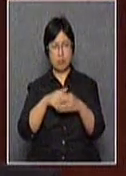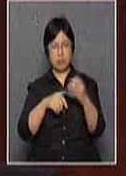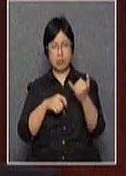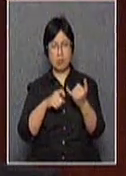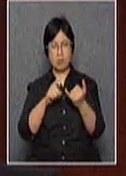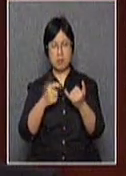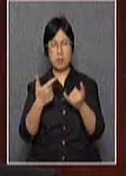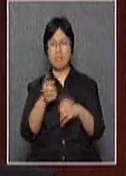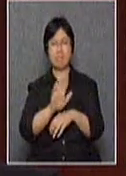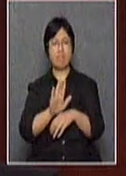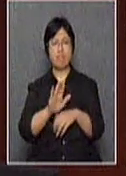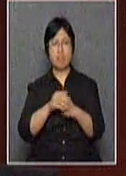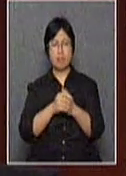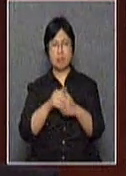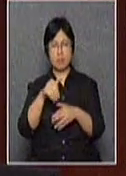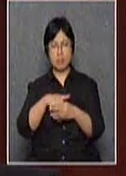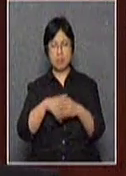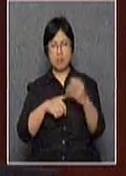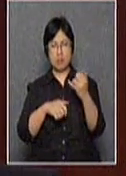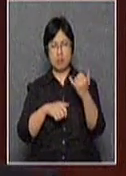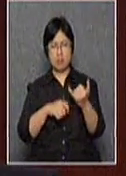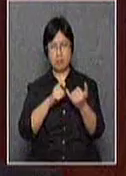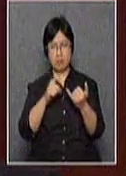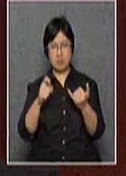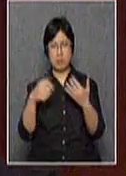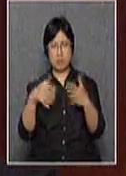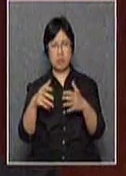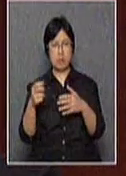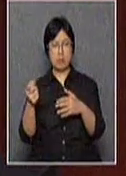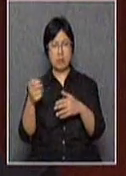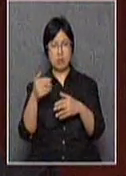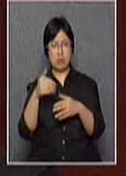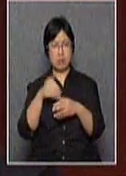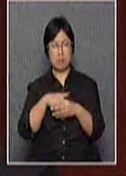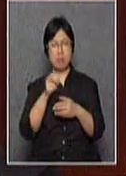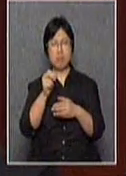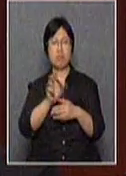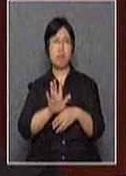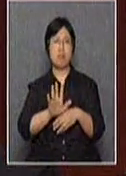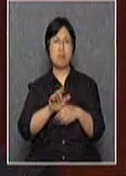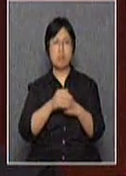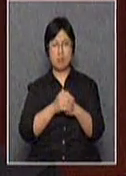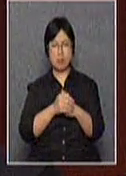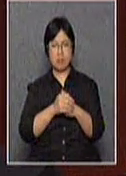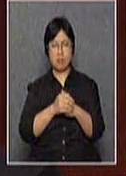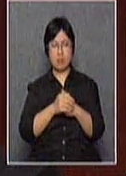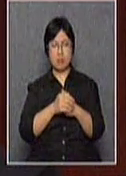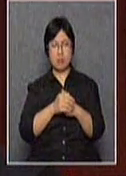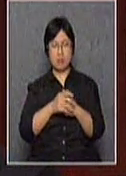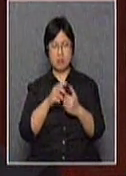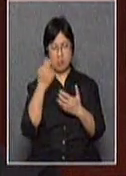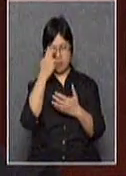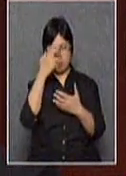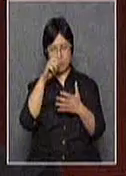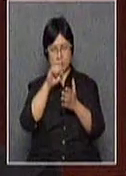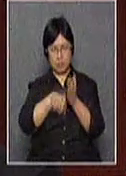項，表決了699項之後呢，就不用再處理700項了。我剛才檢查過餘下的